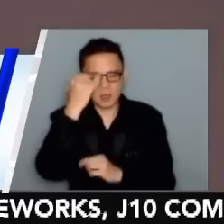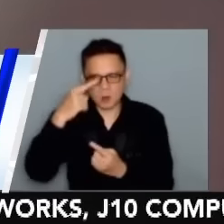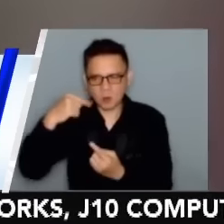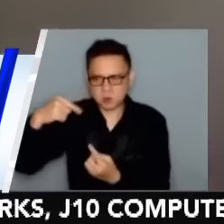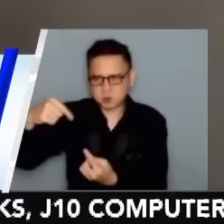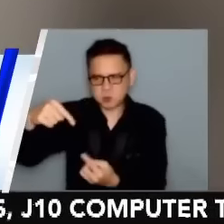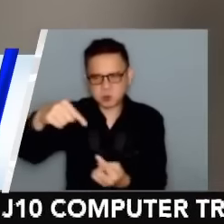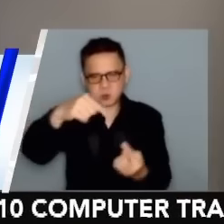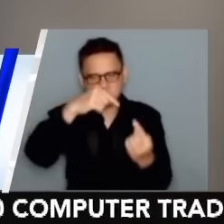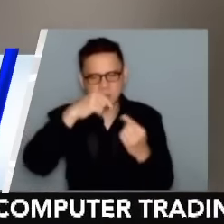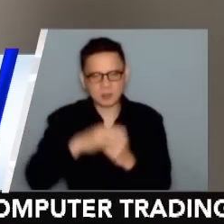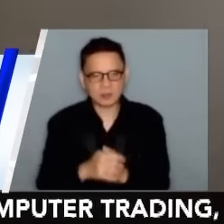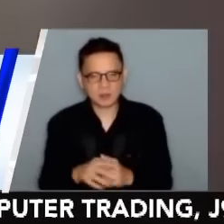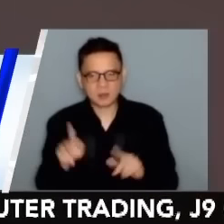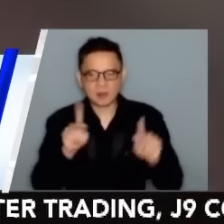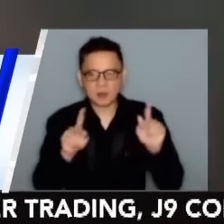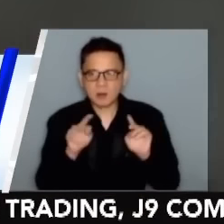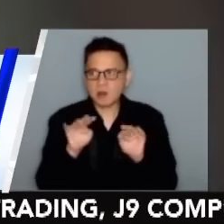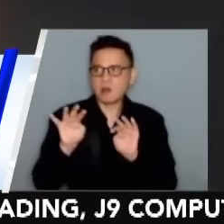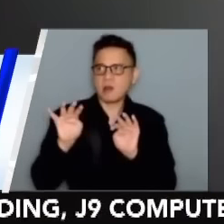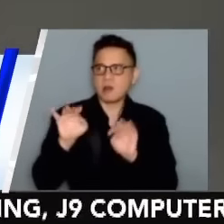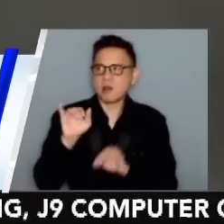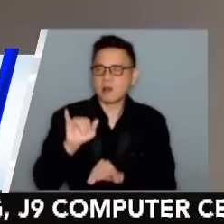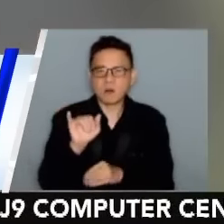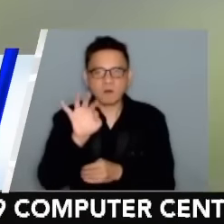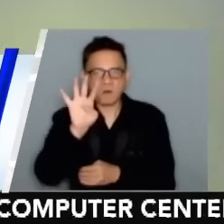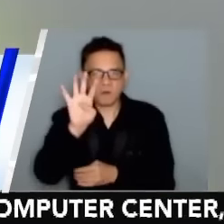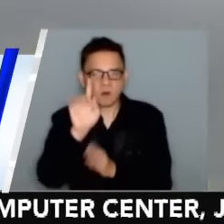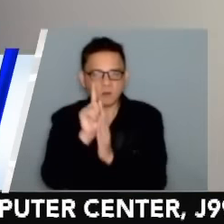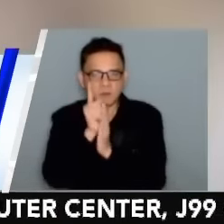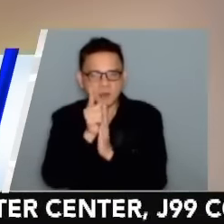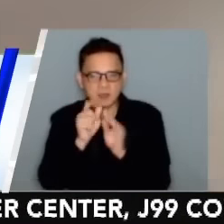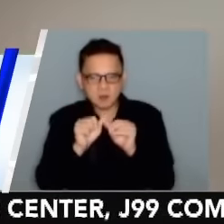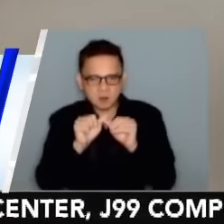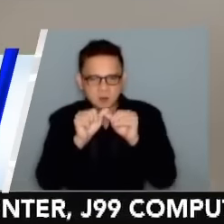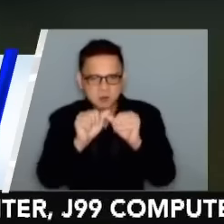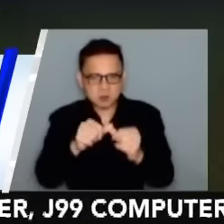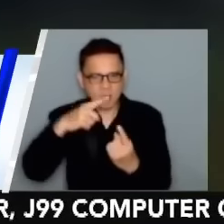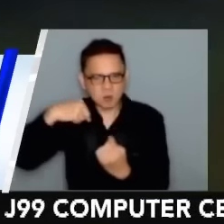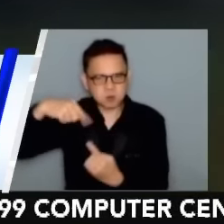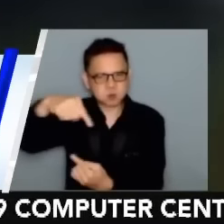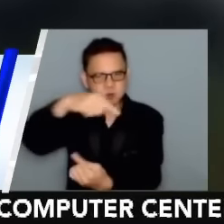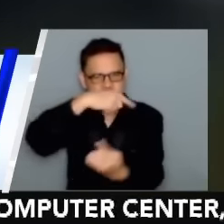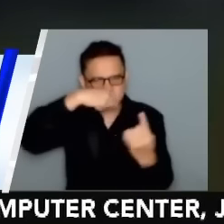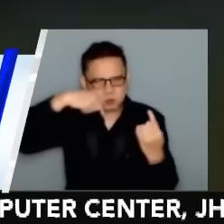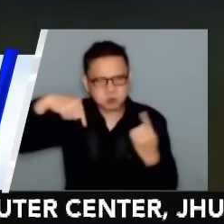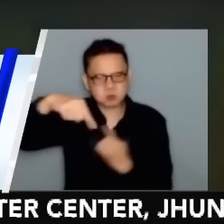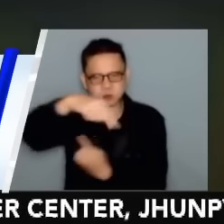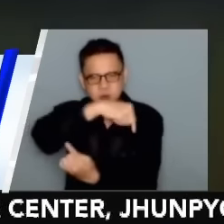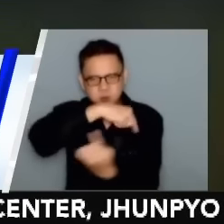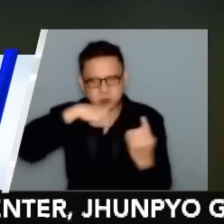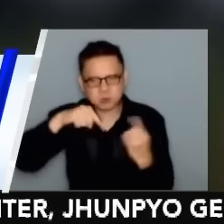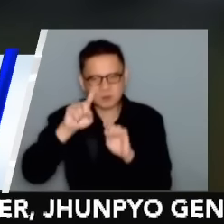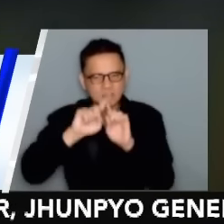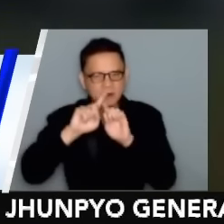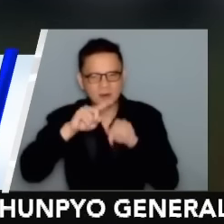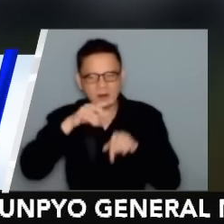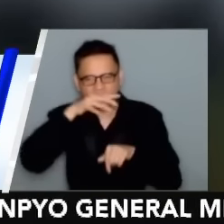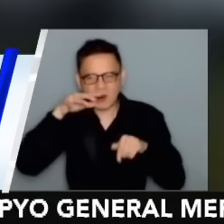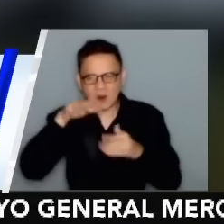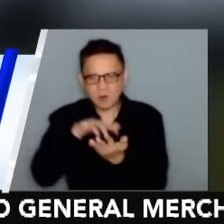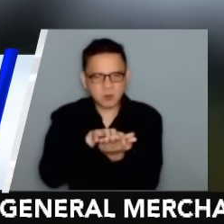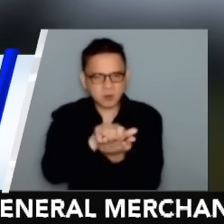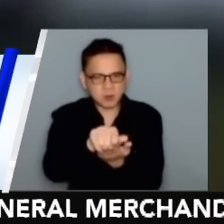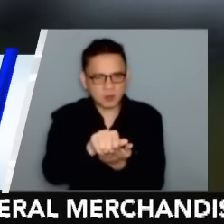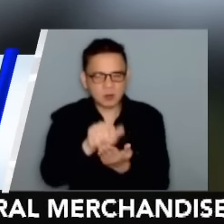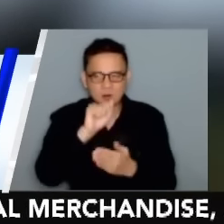residente ay halos apat na minuto nagtagal ang buhawi sa gitna ng palayan Matindi raw ang sikat ng araw ng